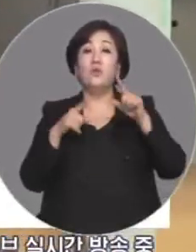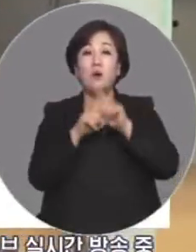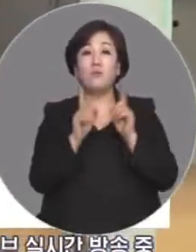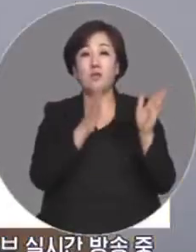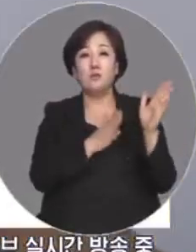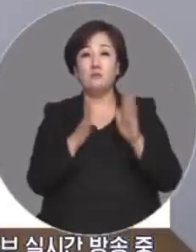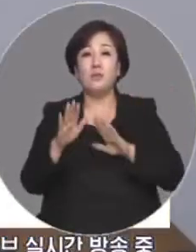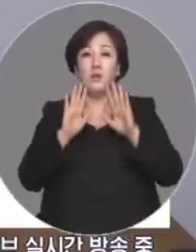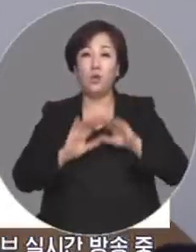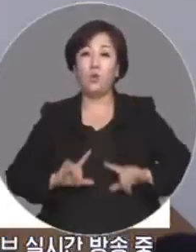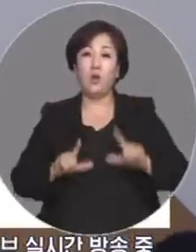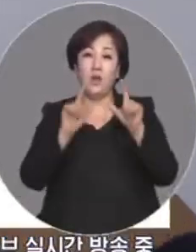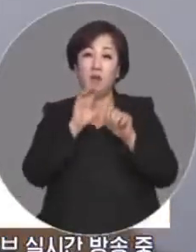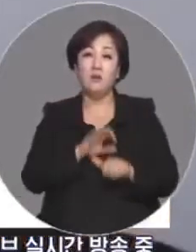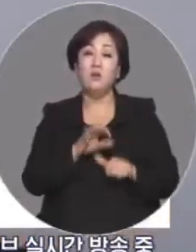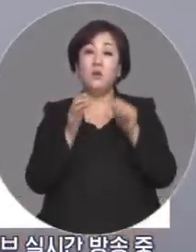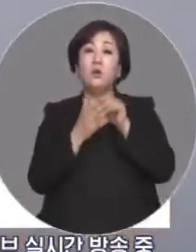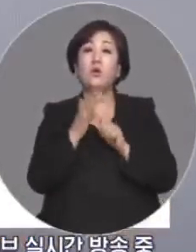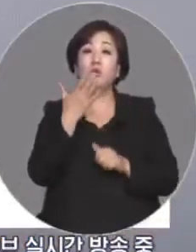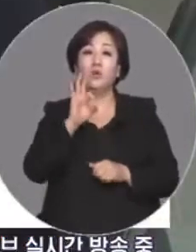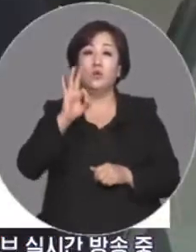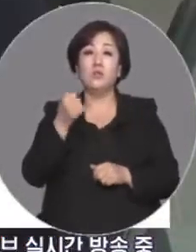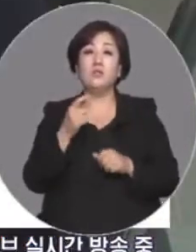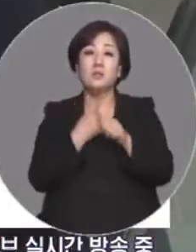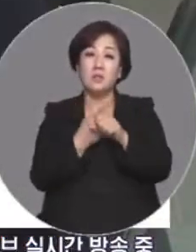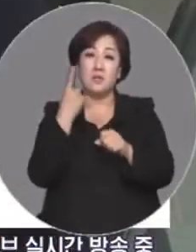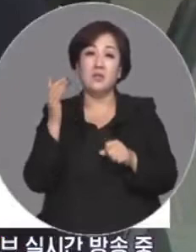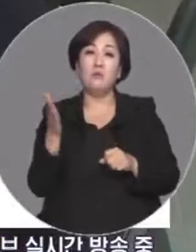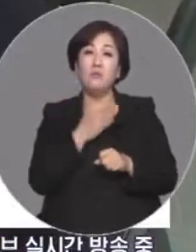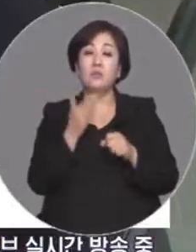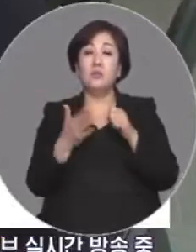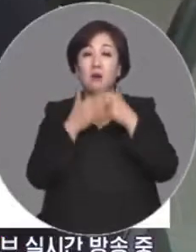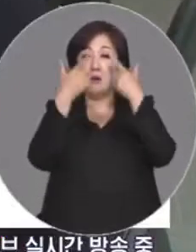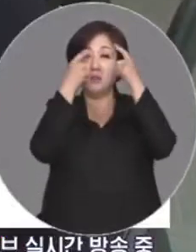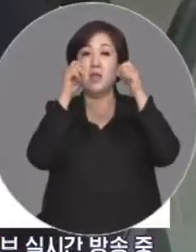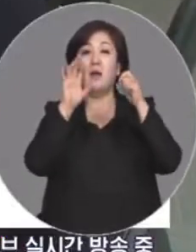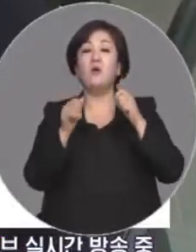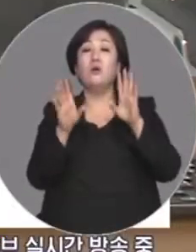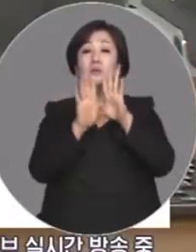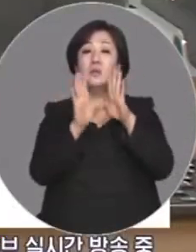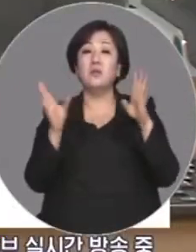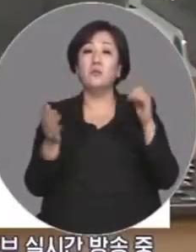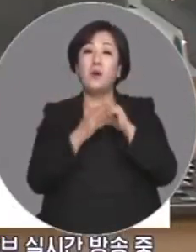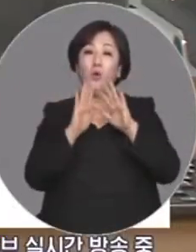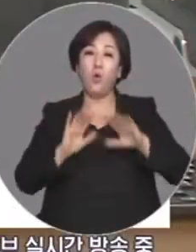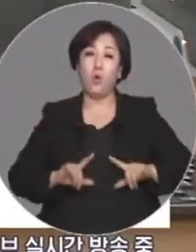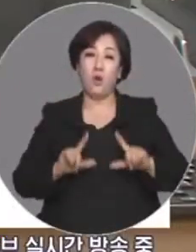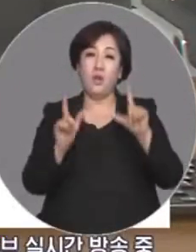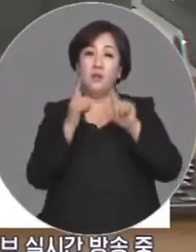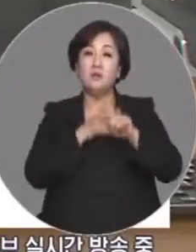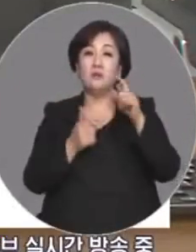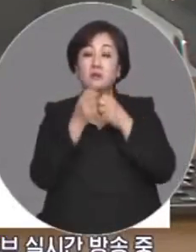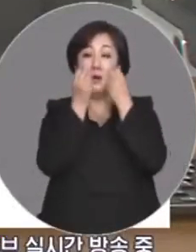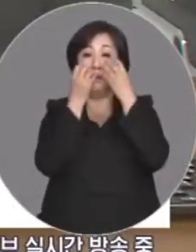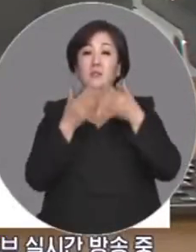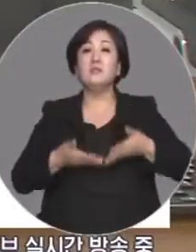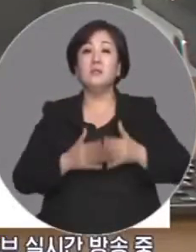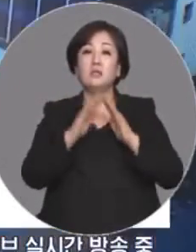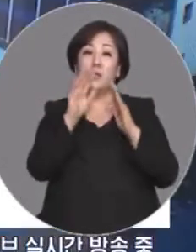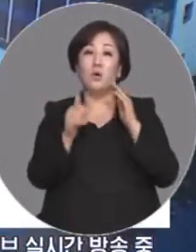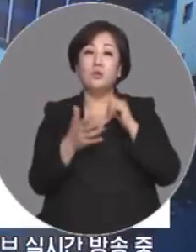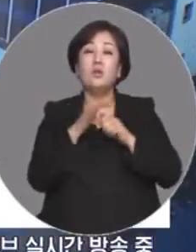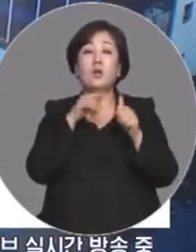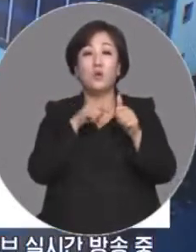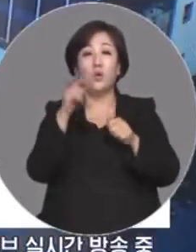운영하고 있습니다. 유니스트는 지난해부터 인공지능 대학원을 개설하고 올해는 인공지능 혁신파크까지 출범해